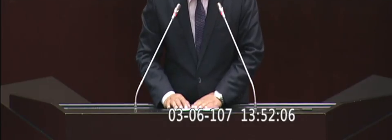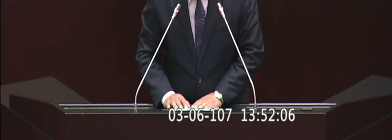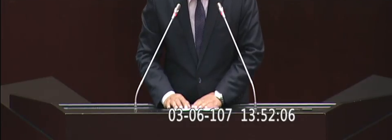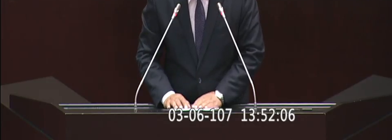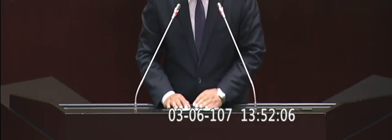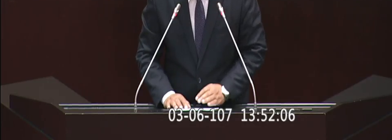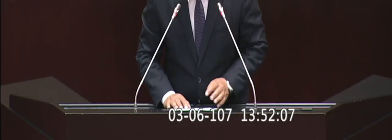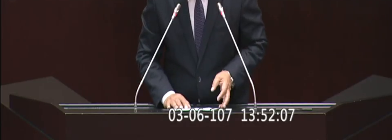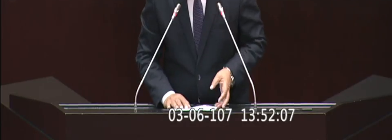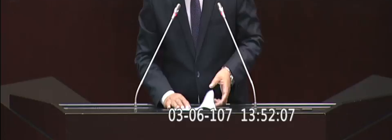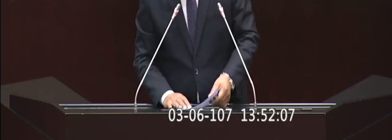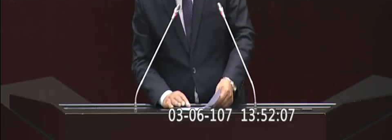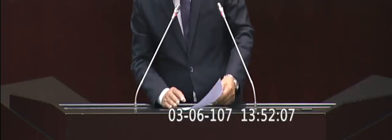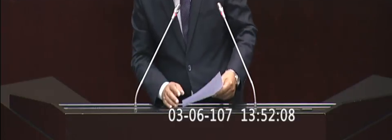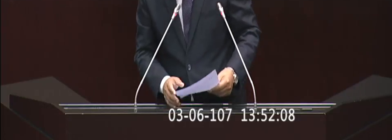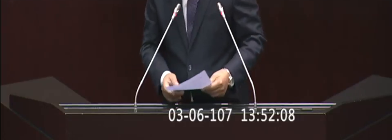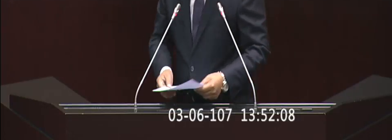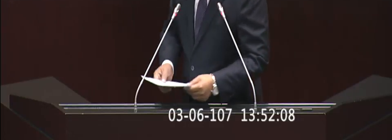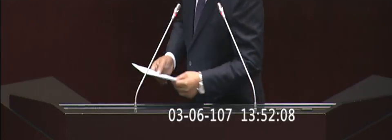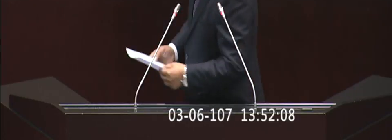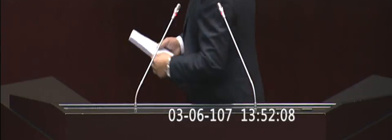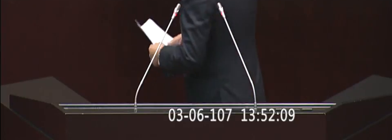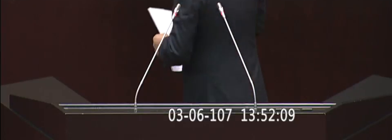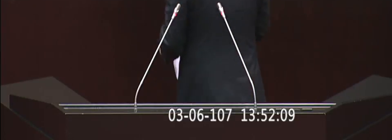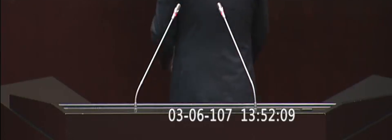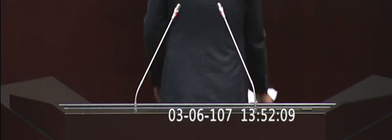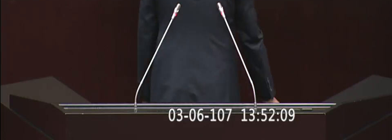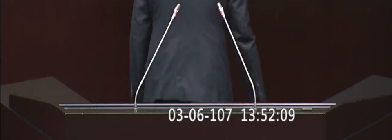有当，敬请公决。